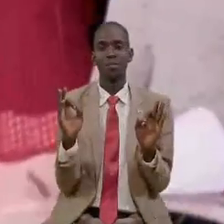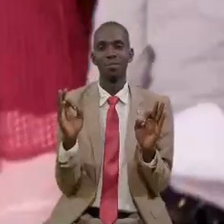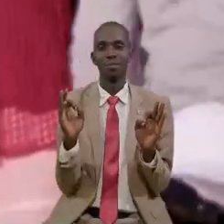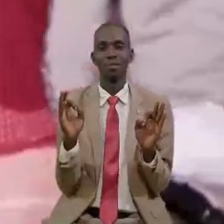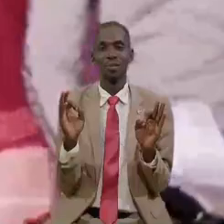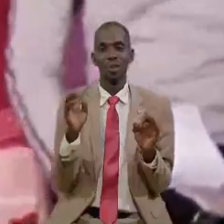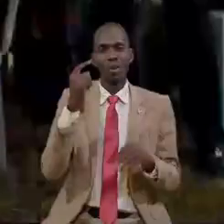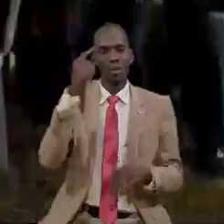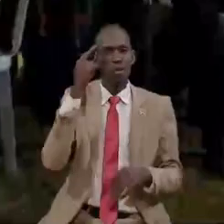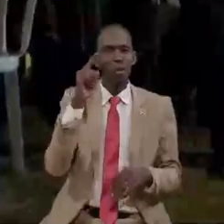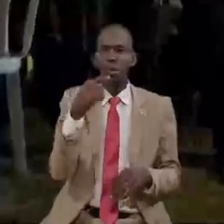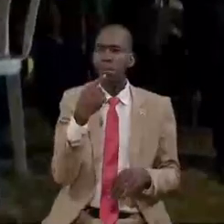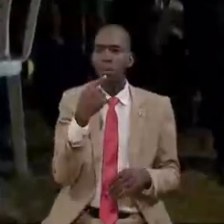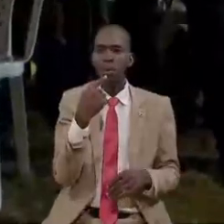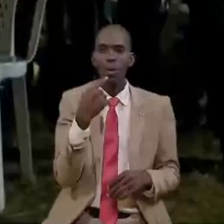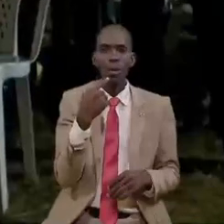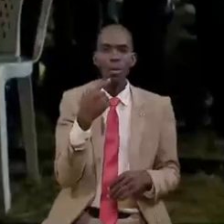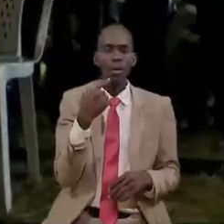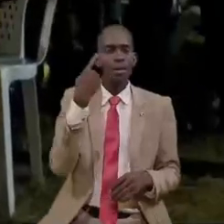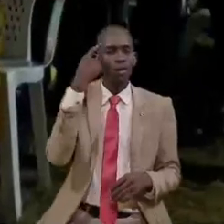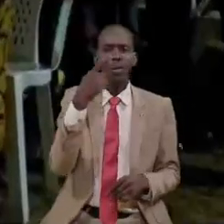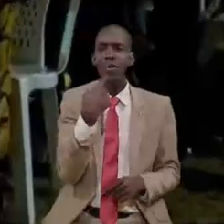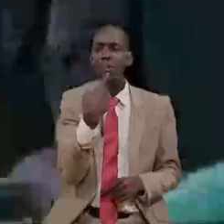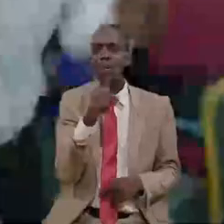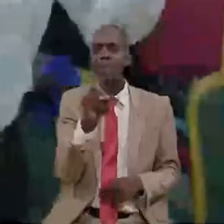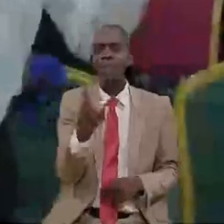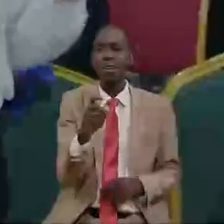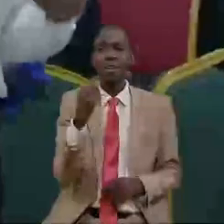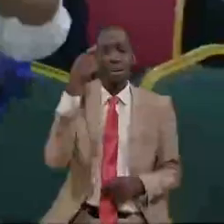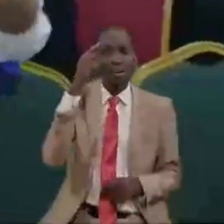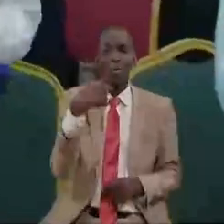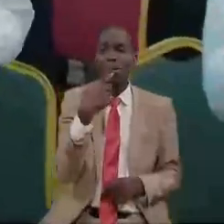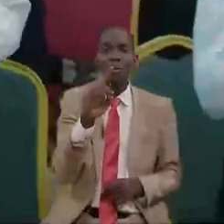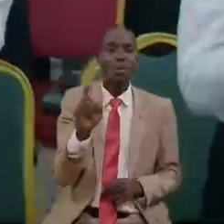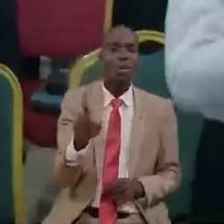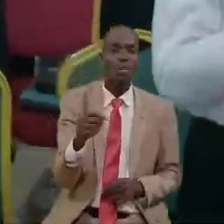pour moi. Pour